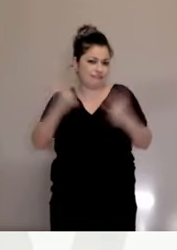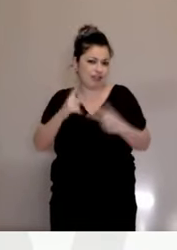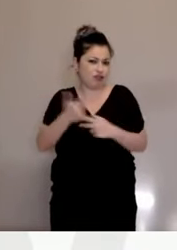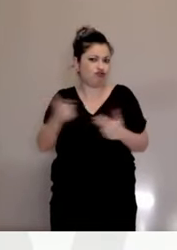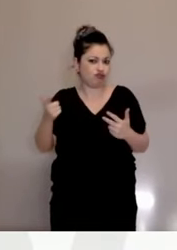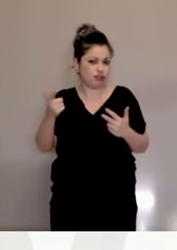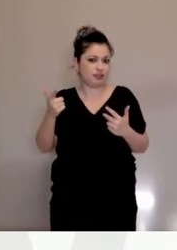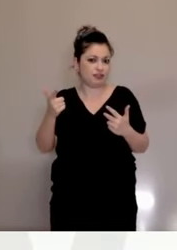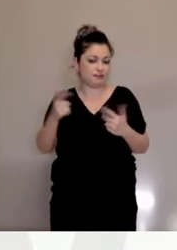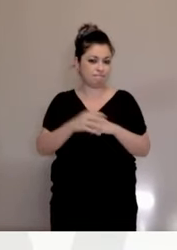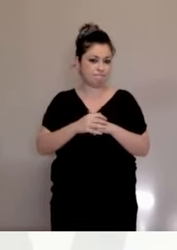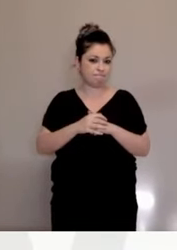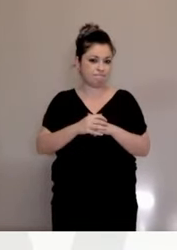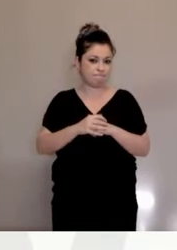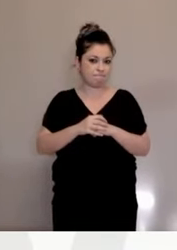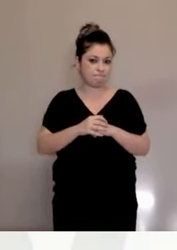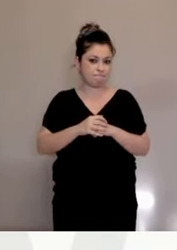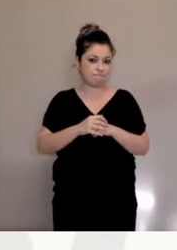È vero.